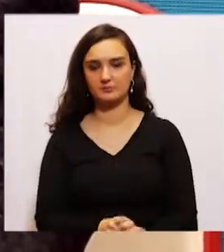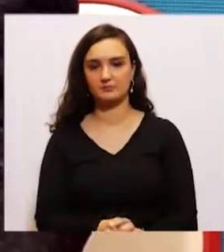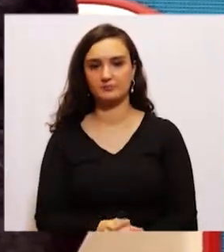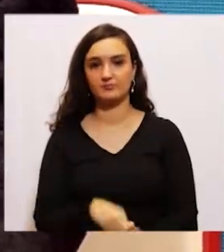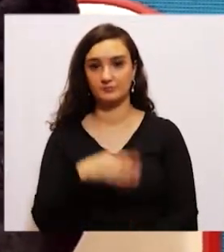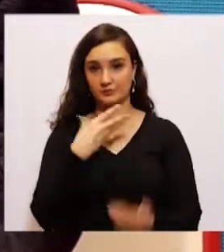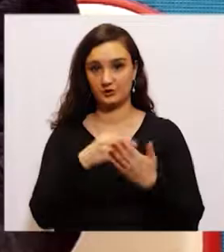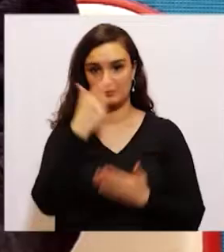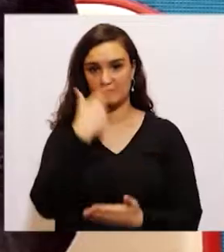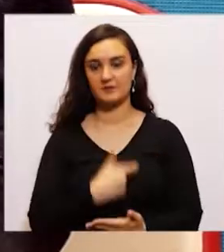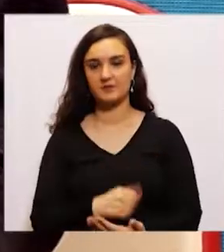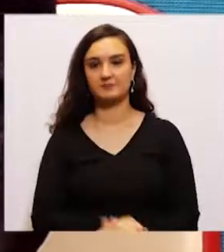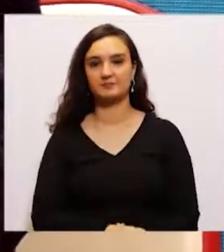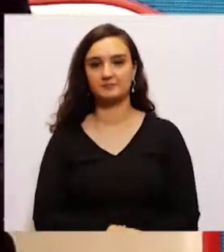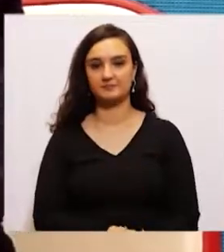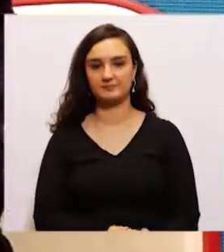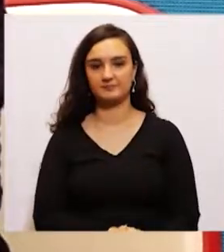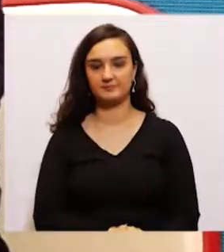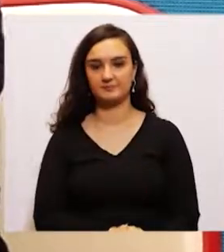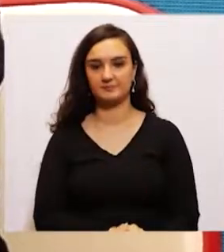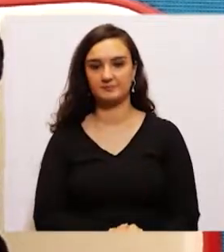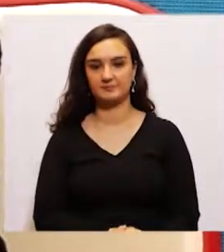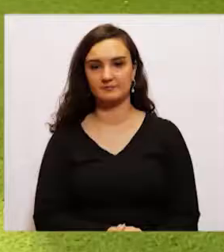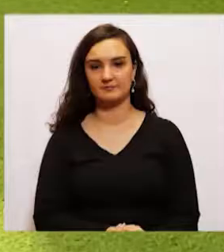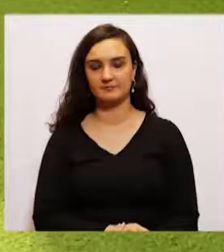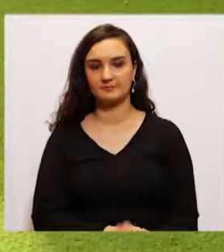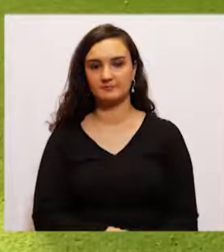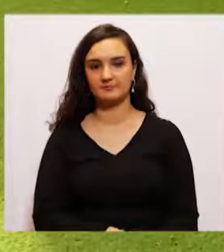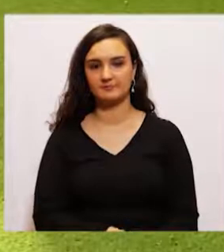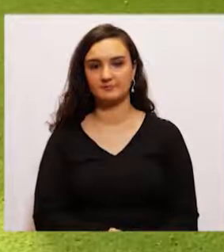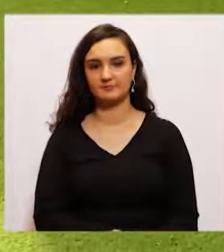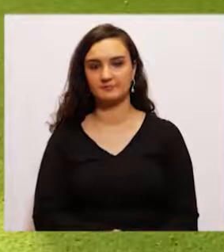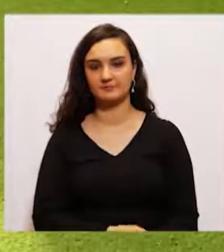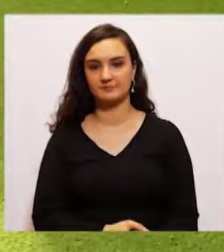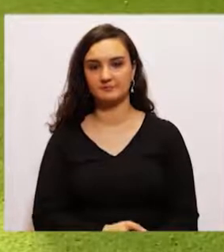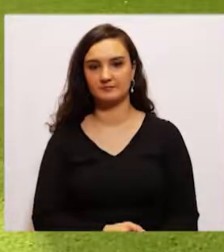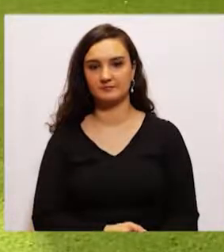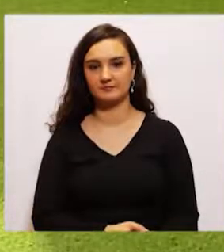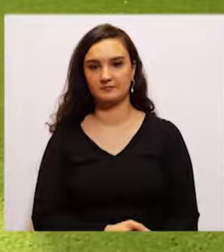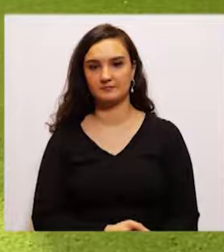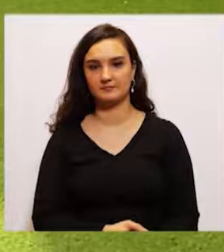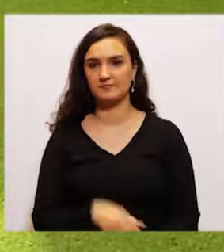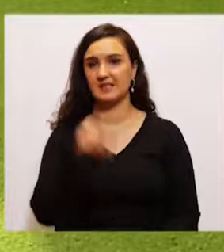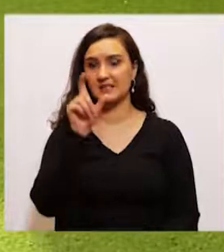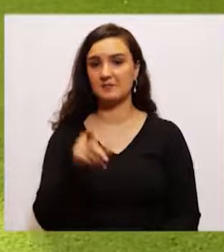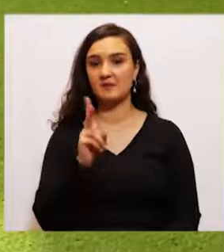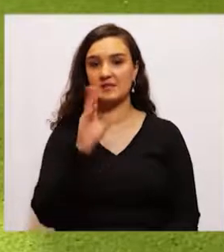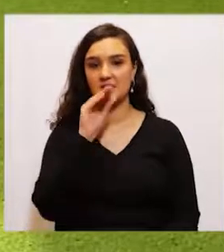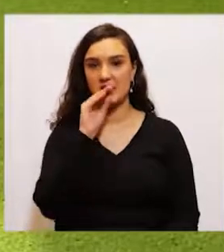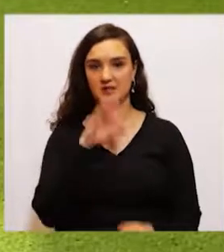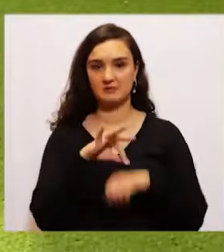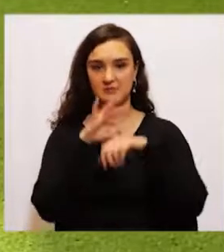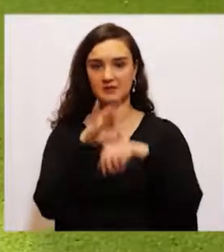ჩემ თავს. ჰა? ჩემ თავს. აი რა დაიჭე. ეგ ვინ არის? ადამიანი რომელსაც ძაღლი